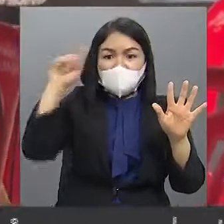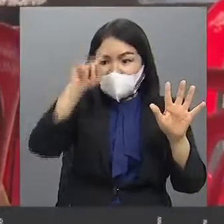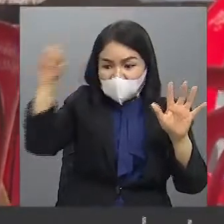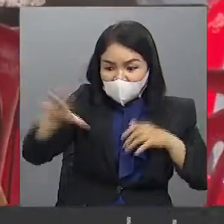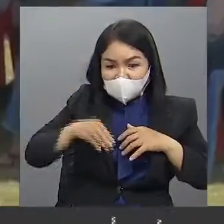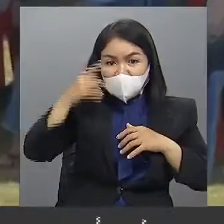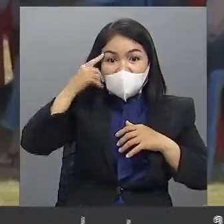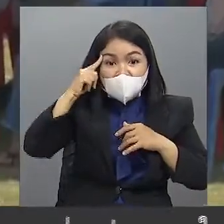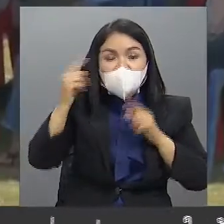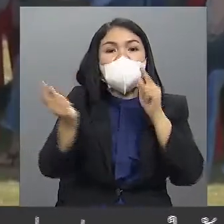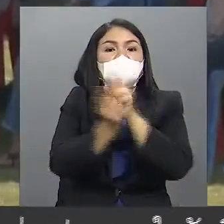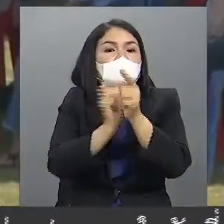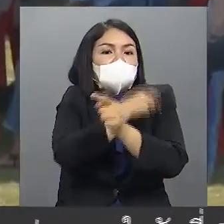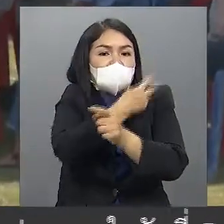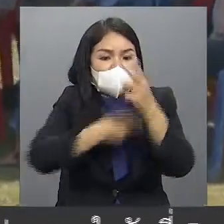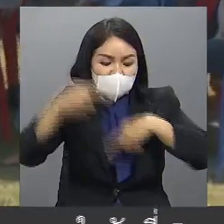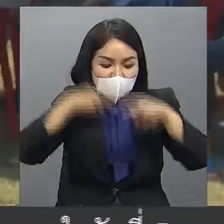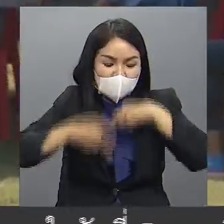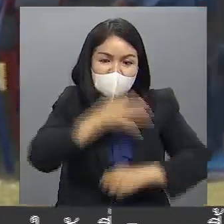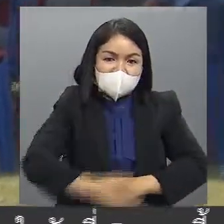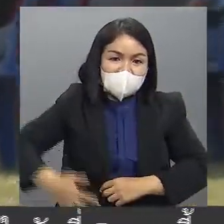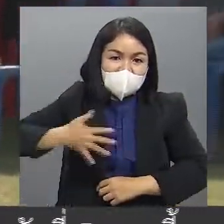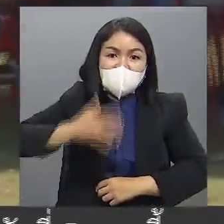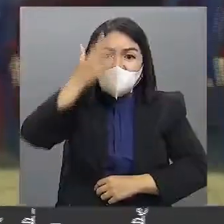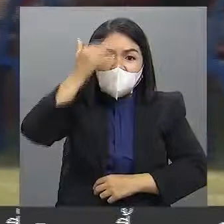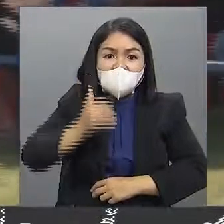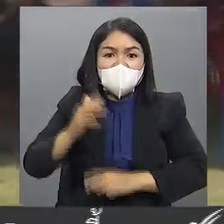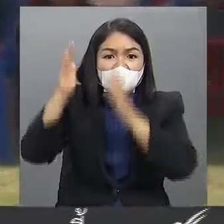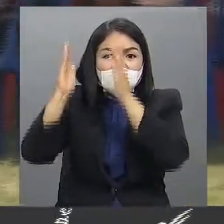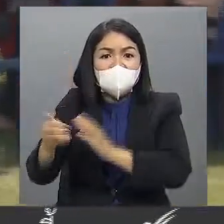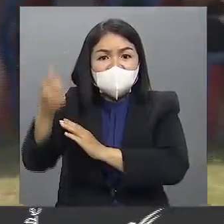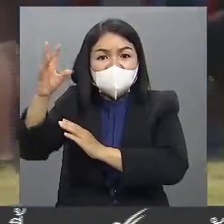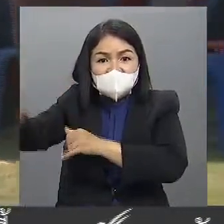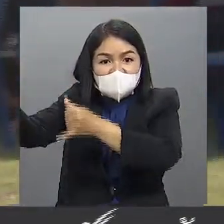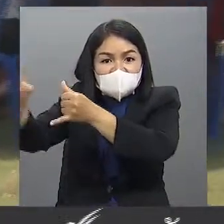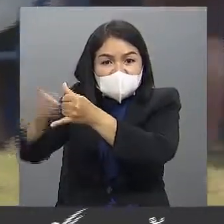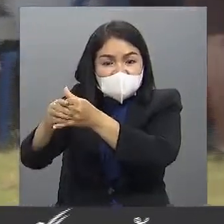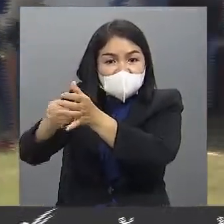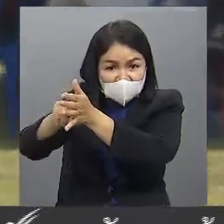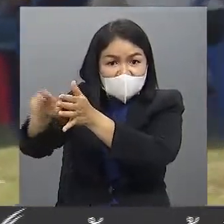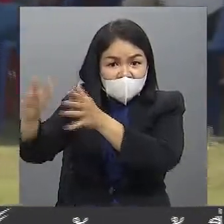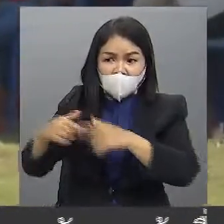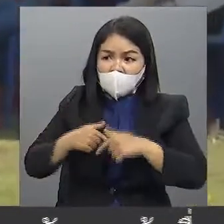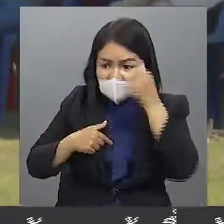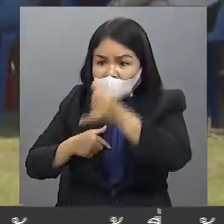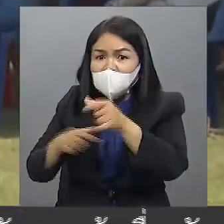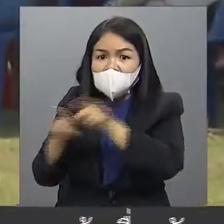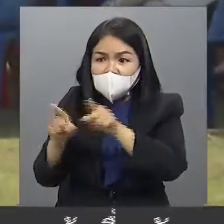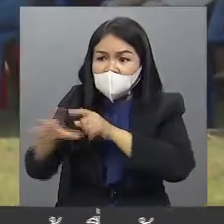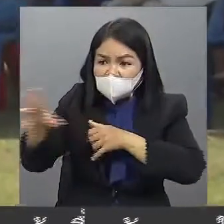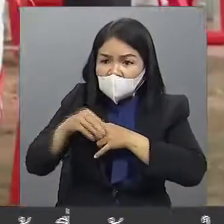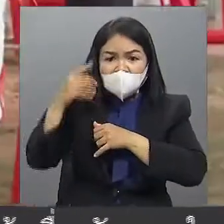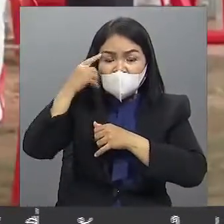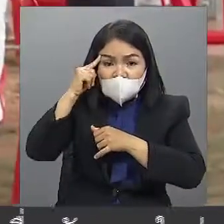ะบัวสงขลานะคะหลังพบผู้เข้าใช้บริการ17คนติดเชื้อไวรัสโควิด-19 โดยคลัสเตอร์นี้เป็นคลัสเตอร์ล่าสุดที่พ